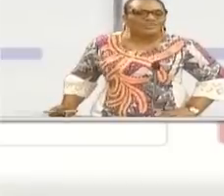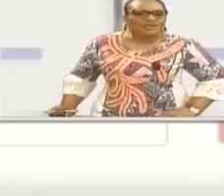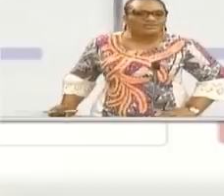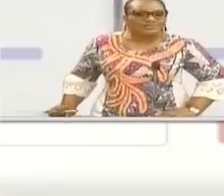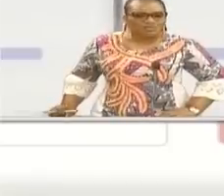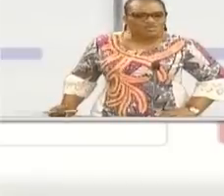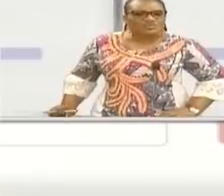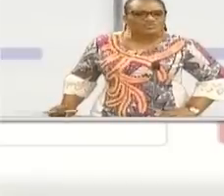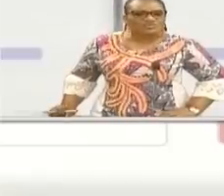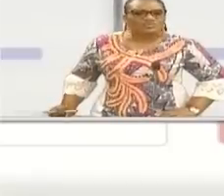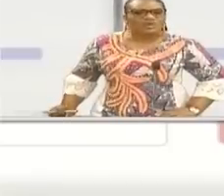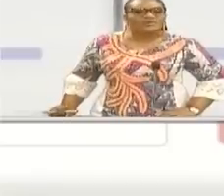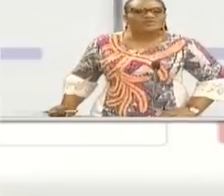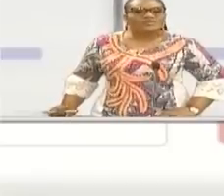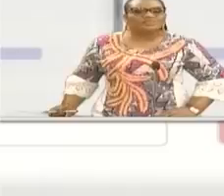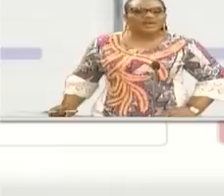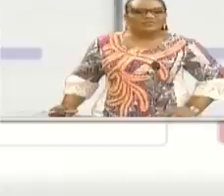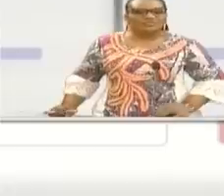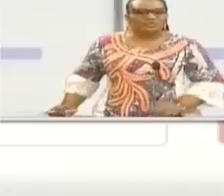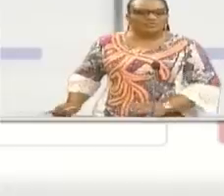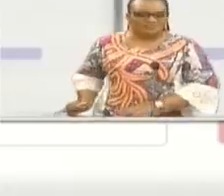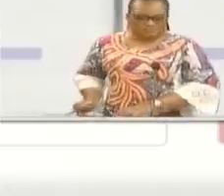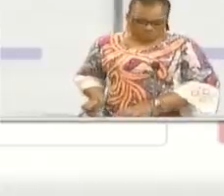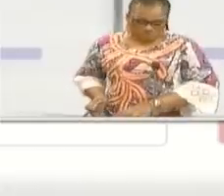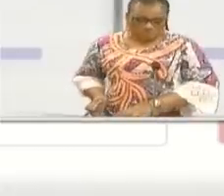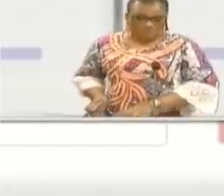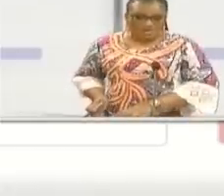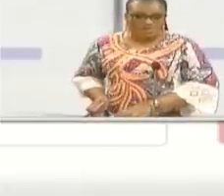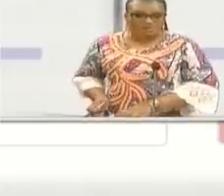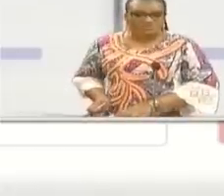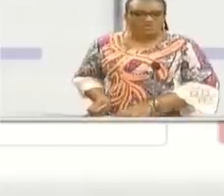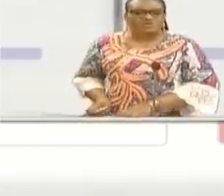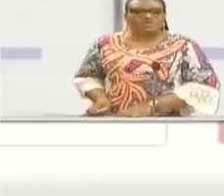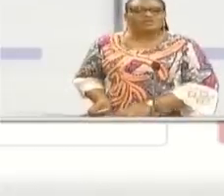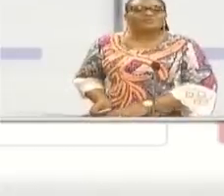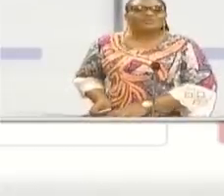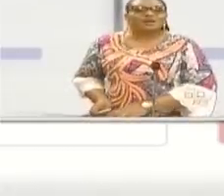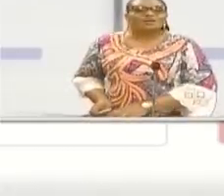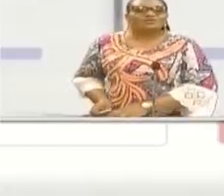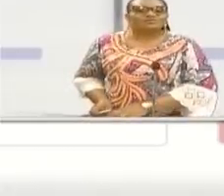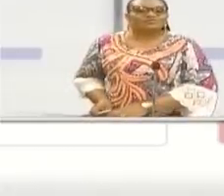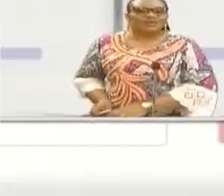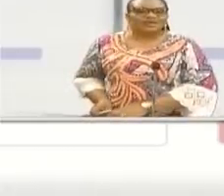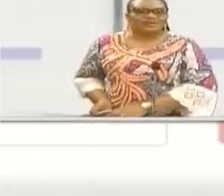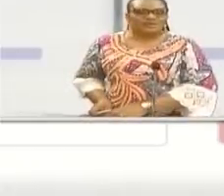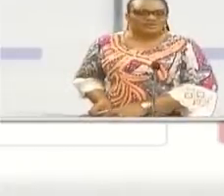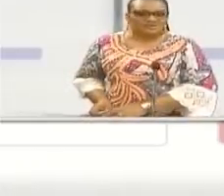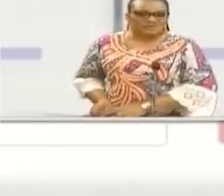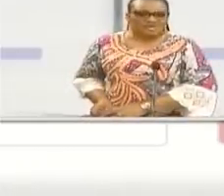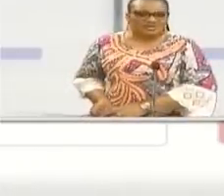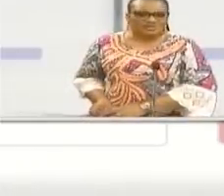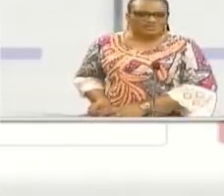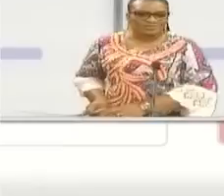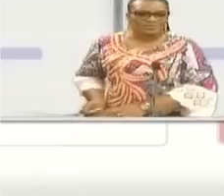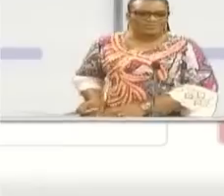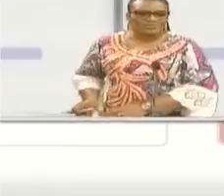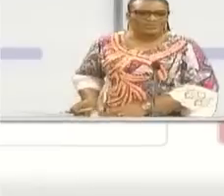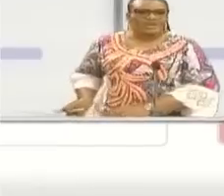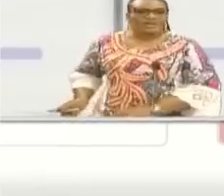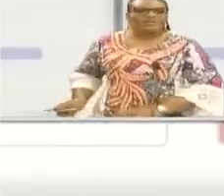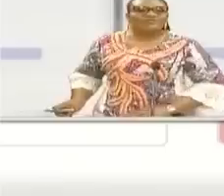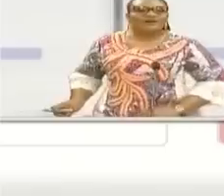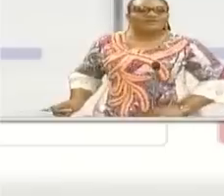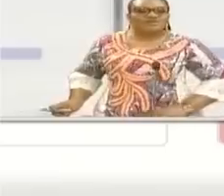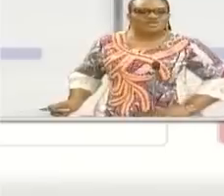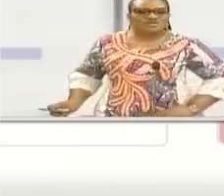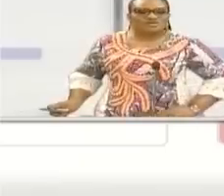croix. Des processions sont organisées par plusieurs paroisses de Kinshasa. Vous verrez à quoi cela ressemble.